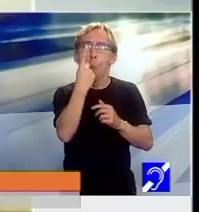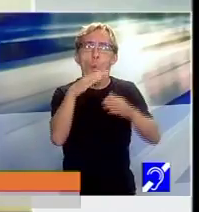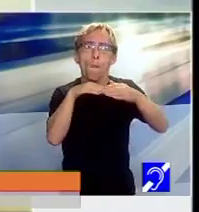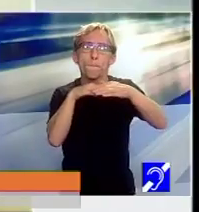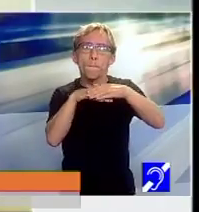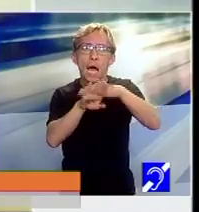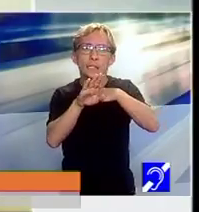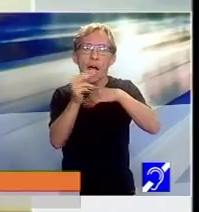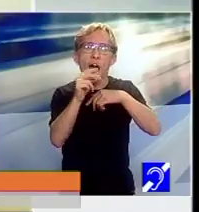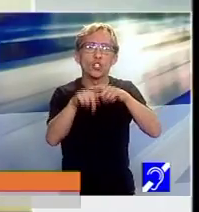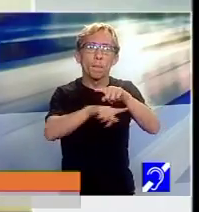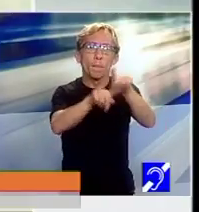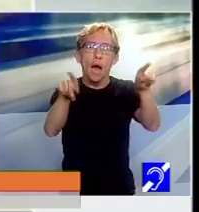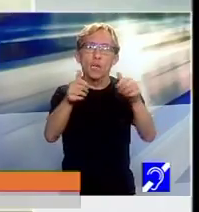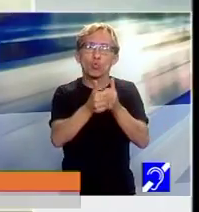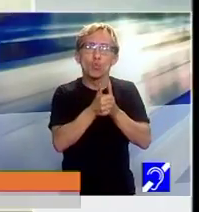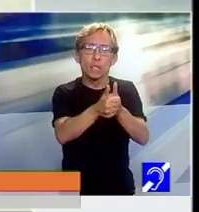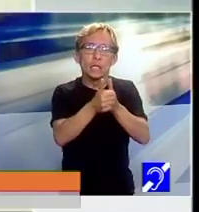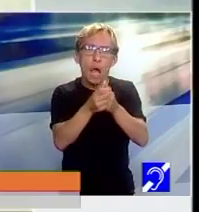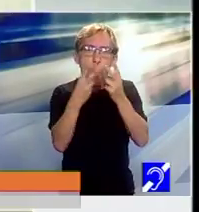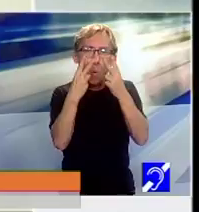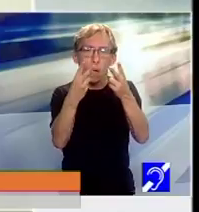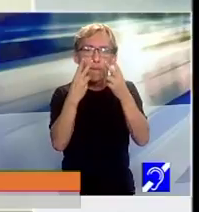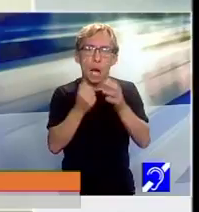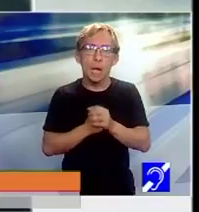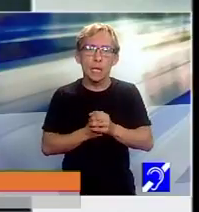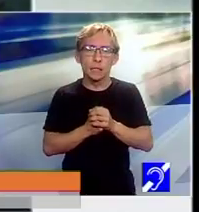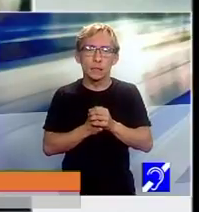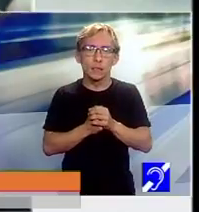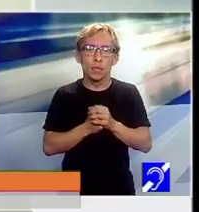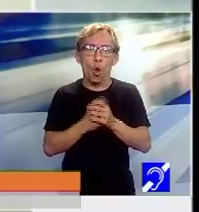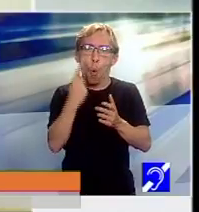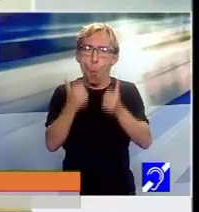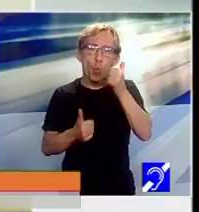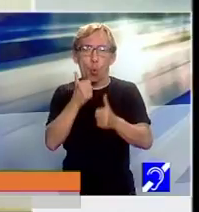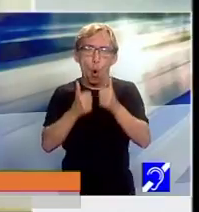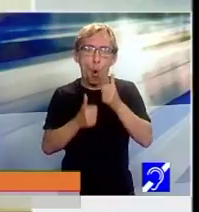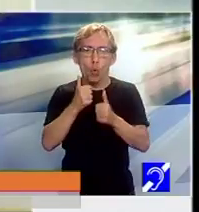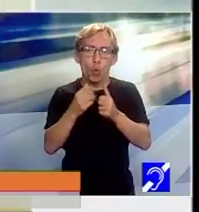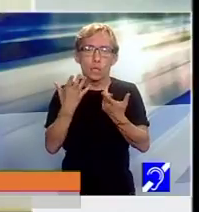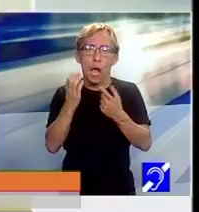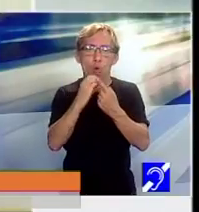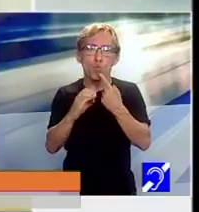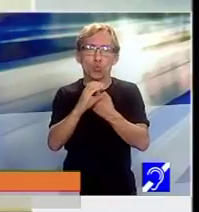și poate s-au gândit vreodată să participe la un concurs din acesta de televiziune de cultură generală.